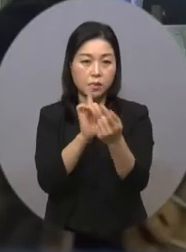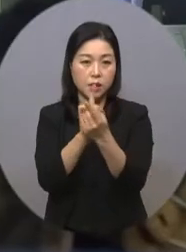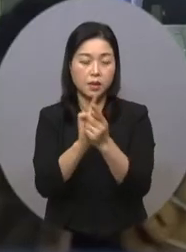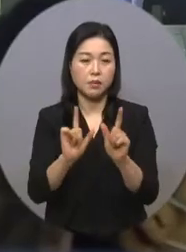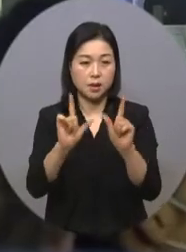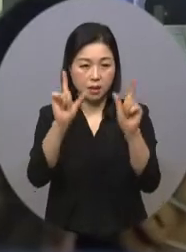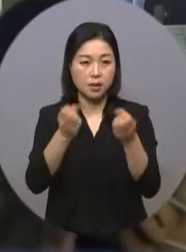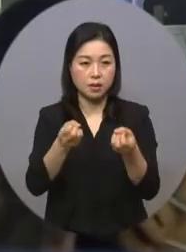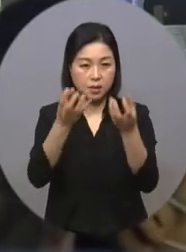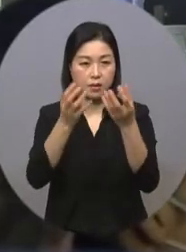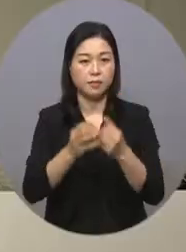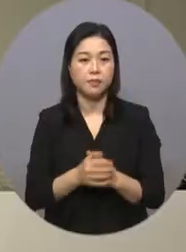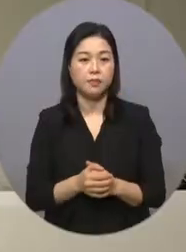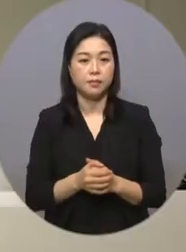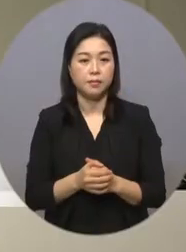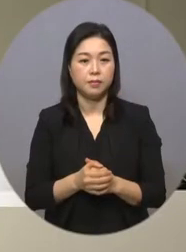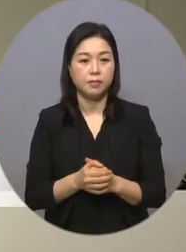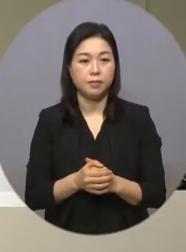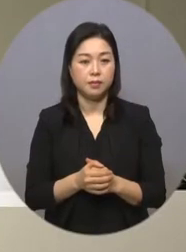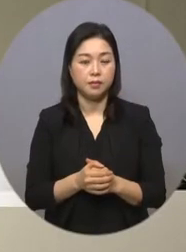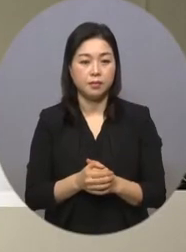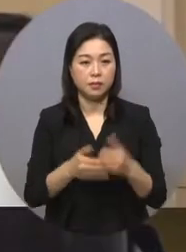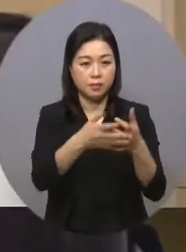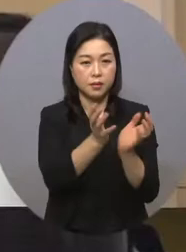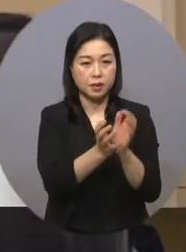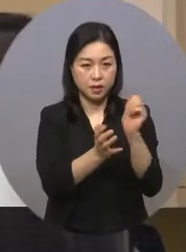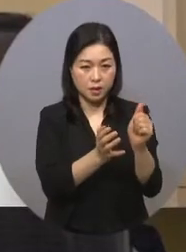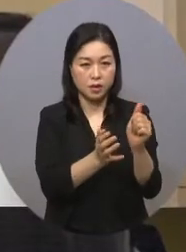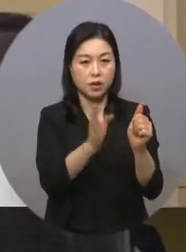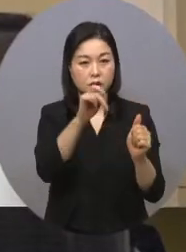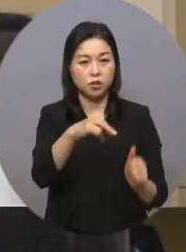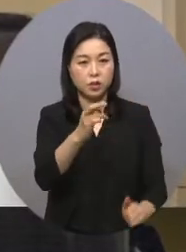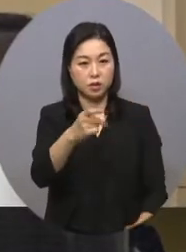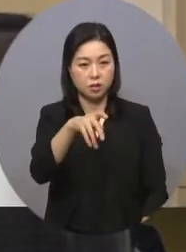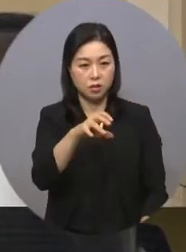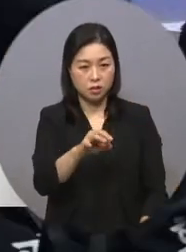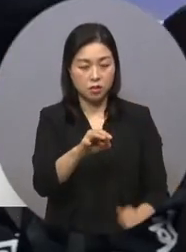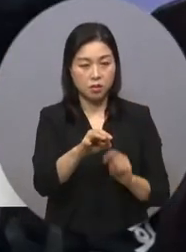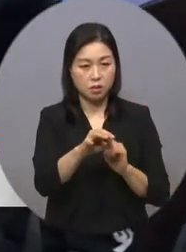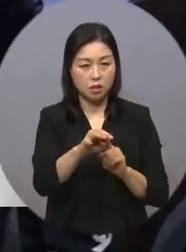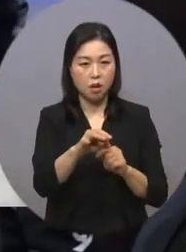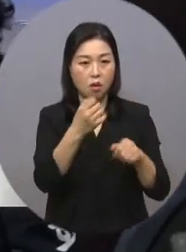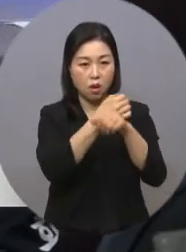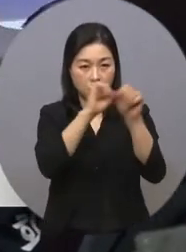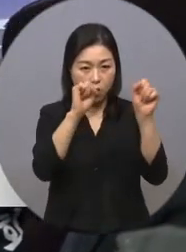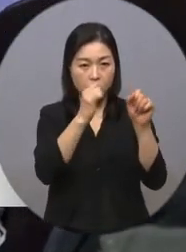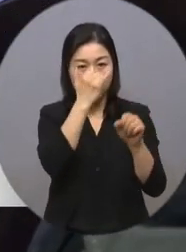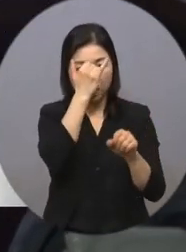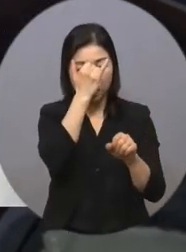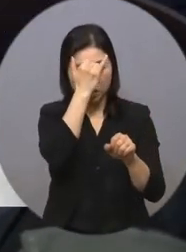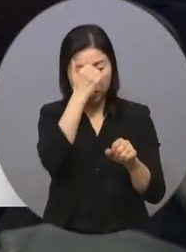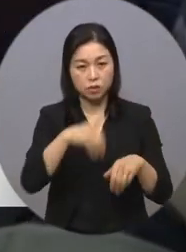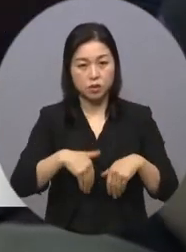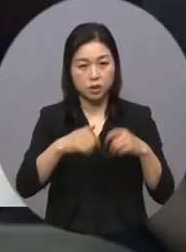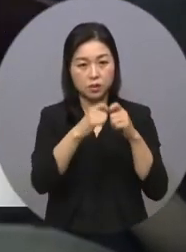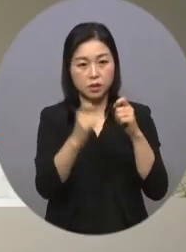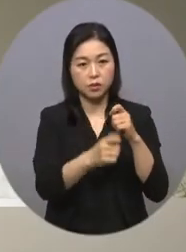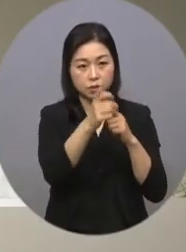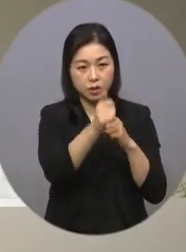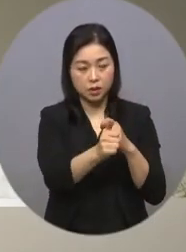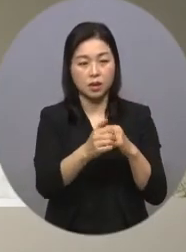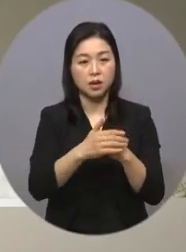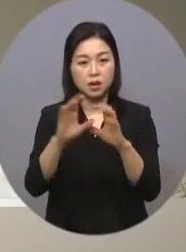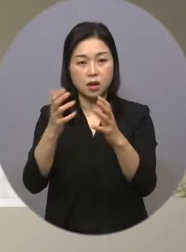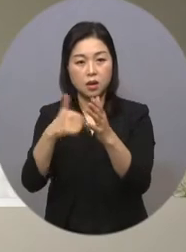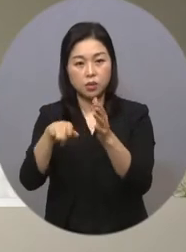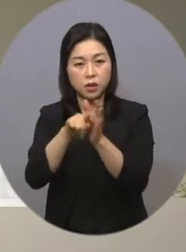개최되었습니다. 행사는 각 기관 단체장과 유병성 광복회 충남 지부장, 8개 보훈단체 도